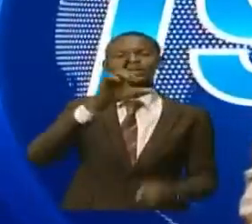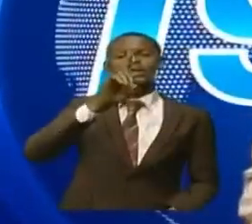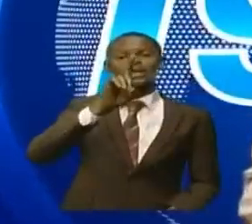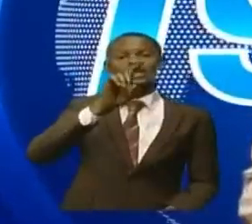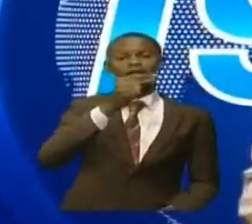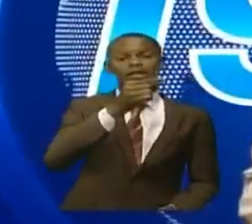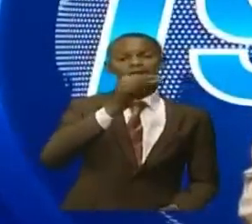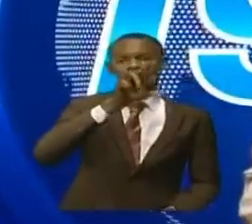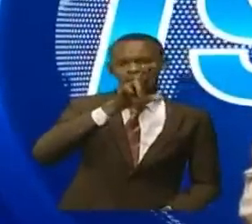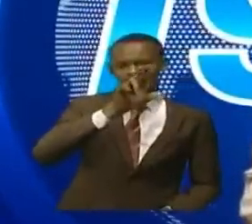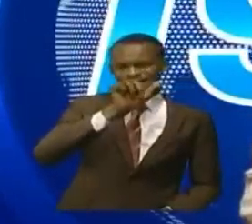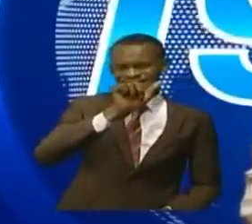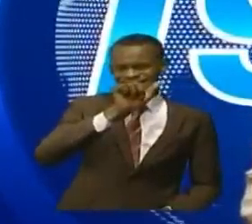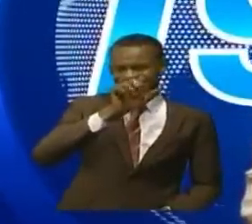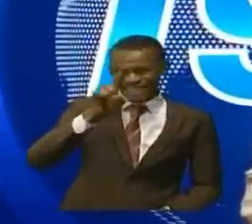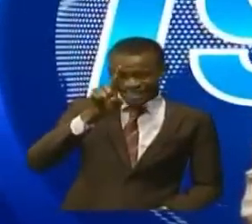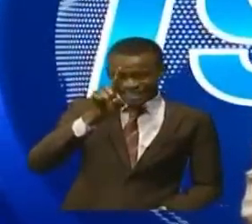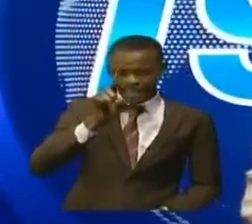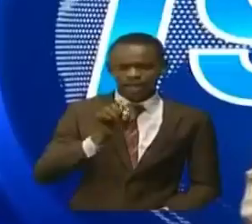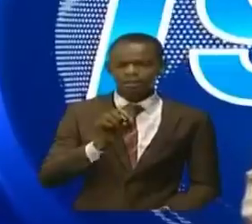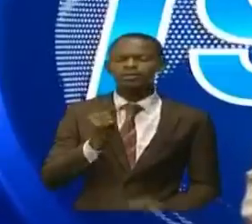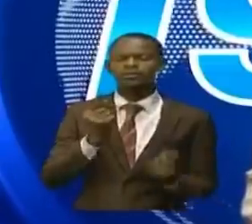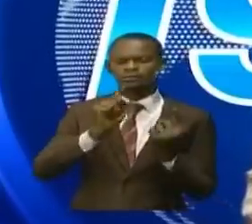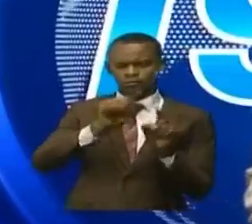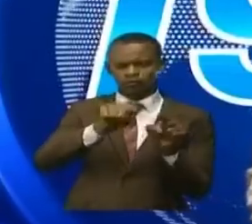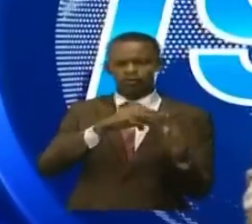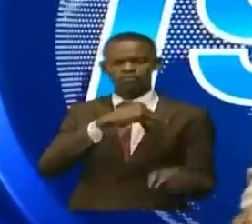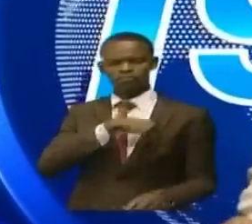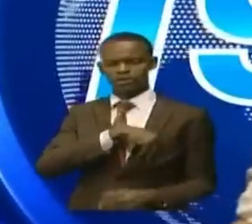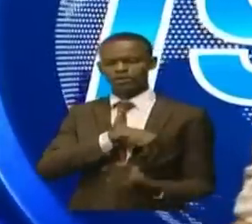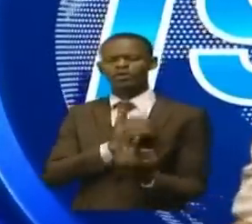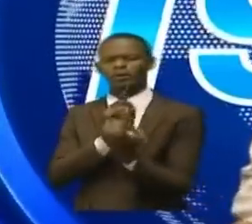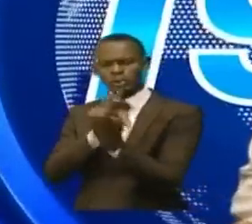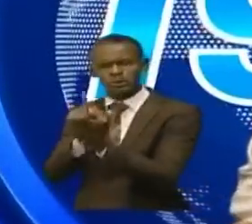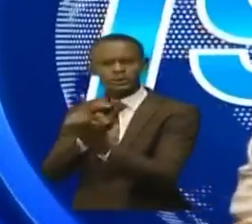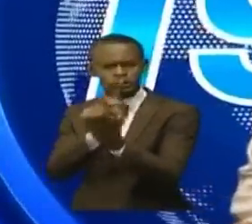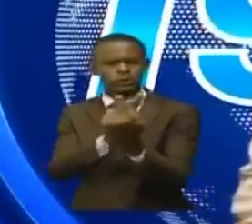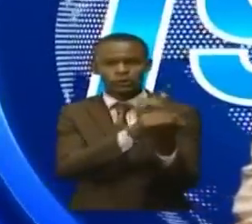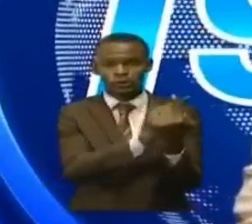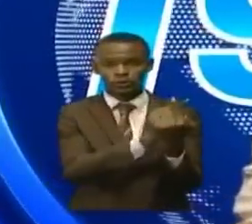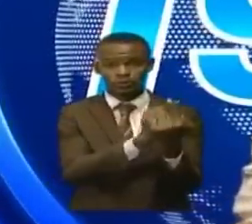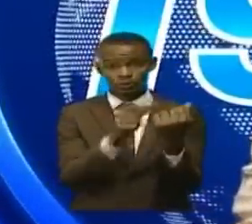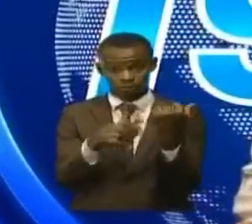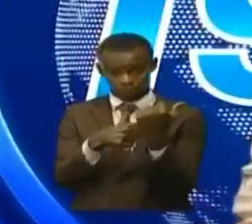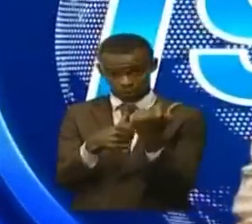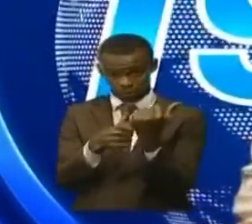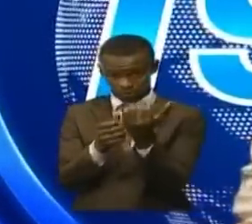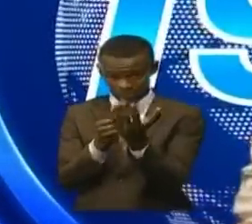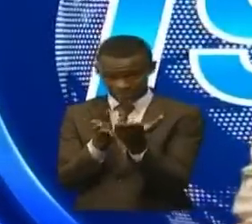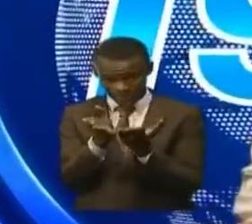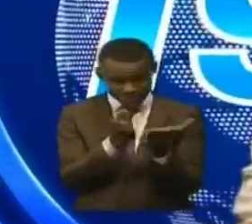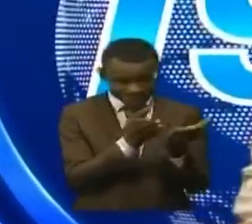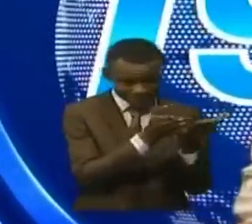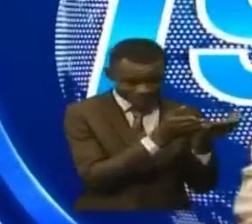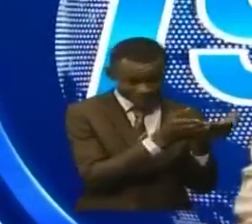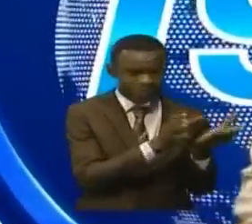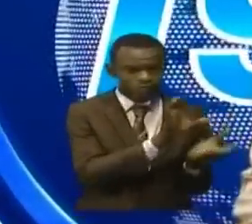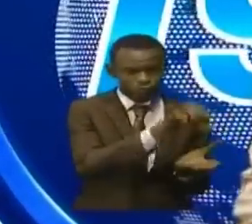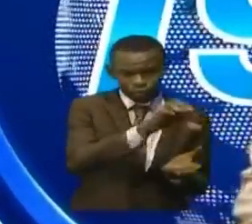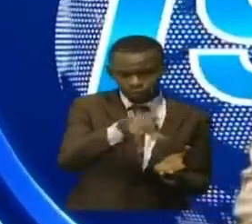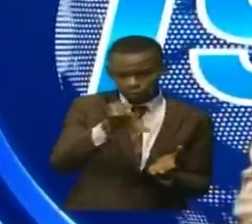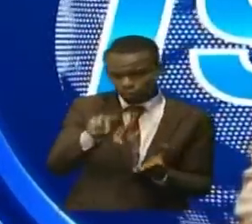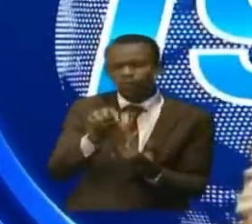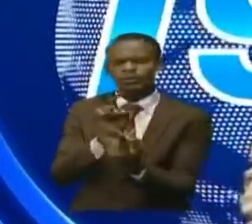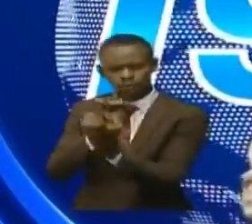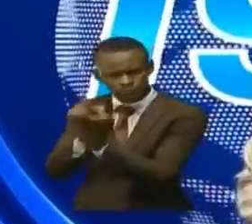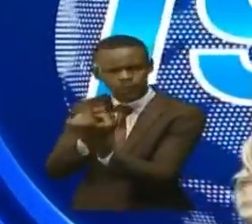agents de cette entreprise sur les nouvelles mesures qui sous-tendent les recettes non fiscales exercice 2023. Serge